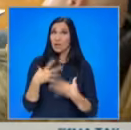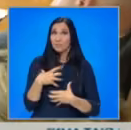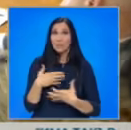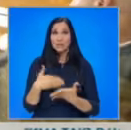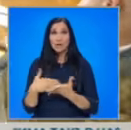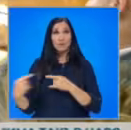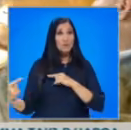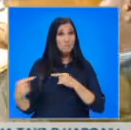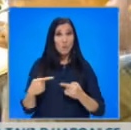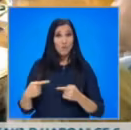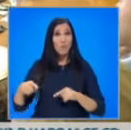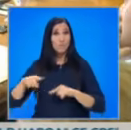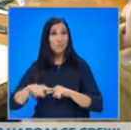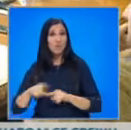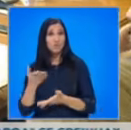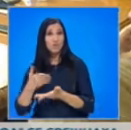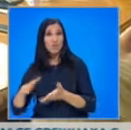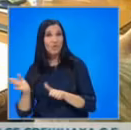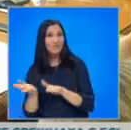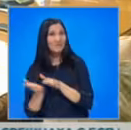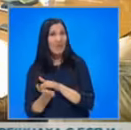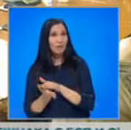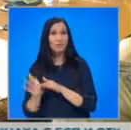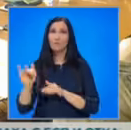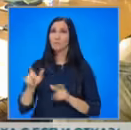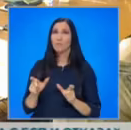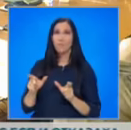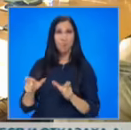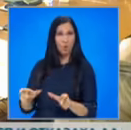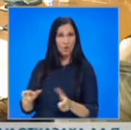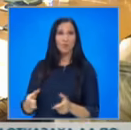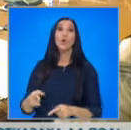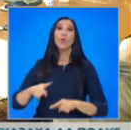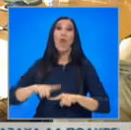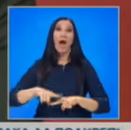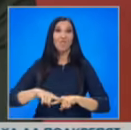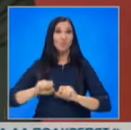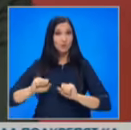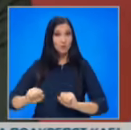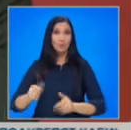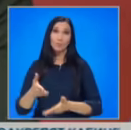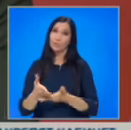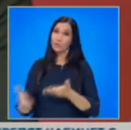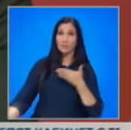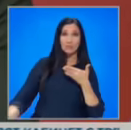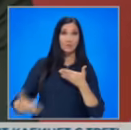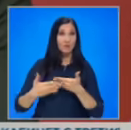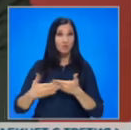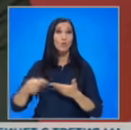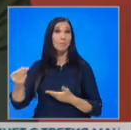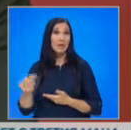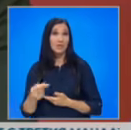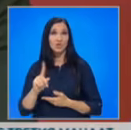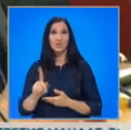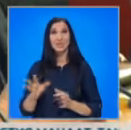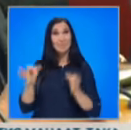за подсъдност, част от делата ще бъдат блокирани. От адвокатурата подкрепиха закриването, но отбелязаха, че трябва да се